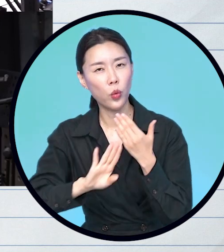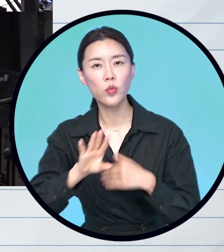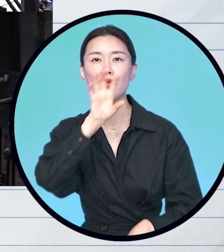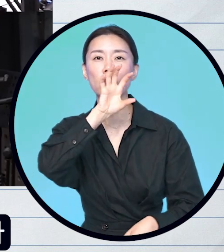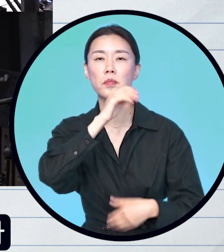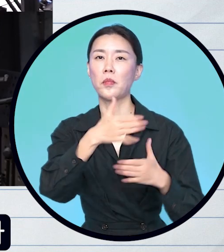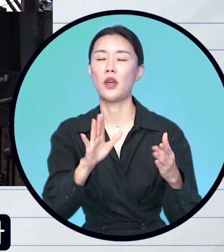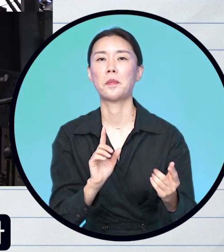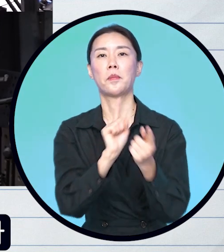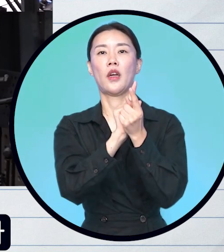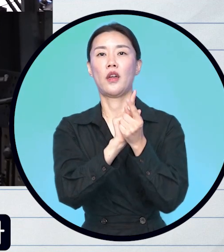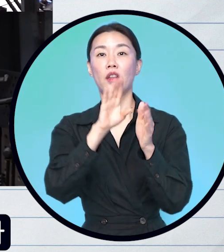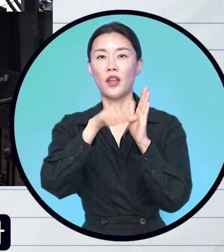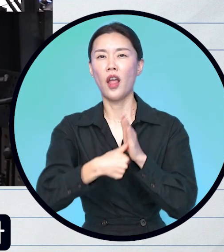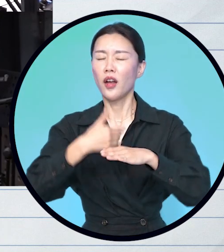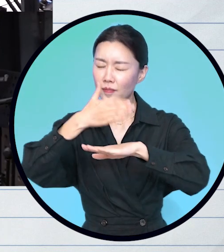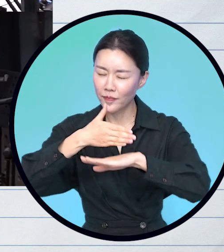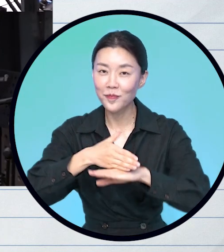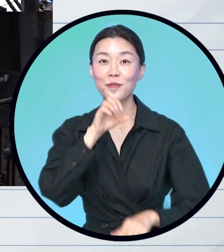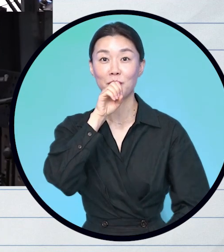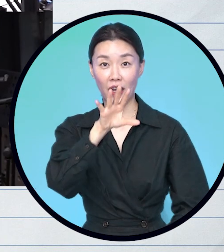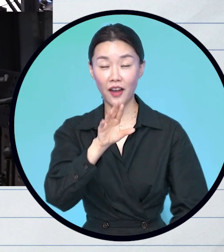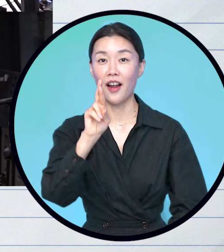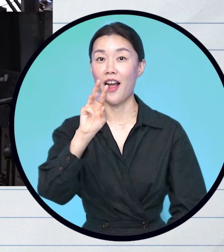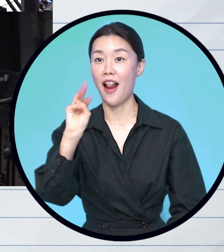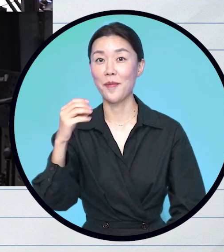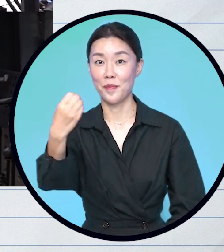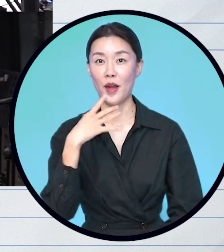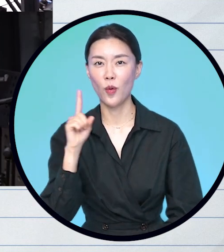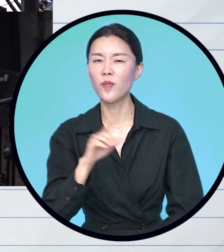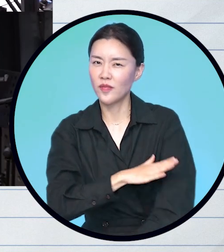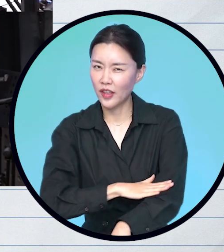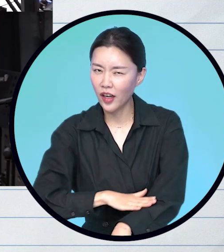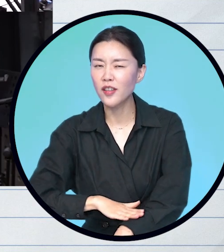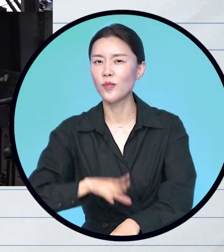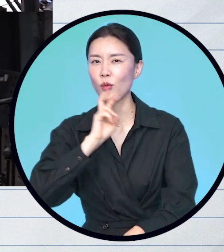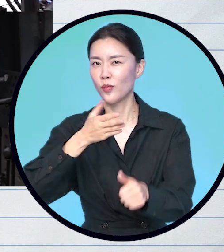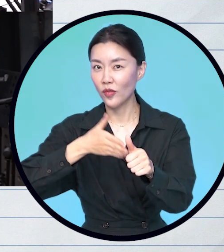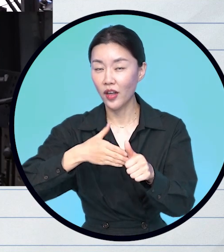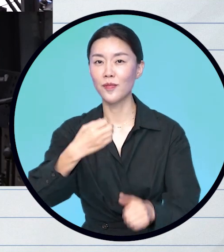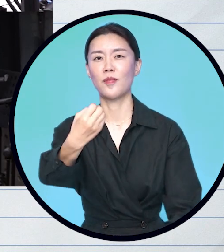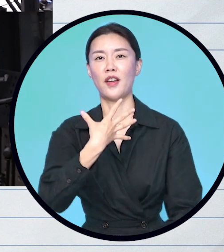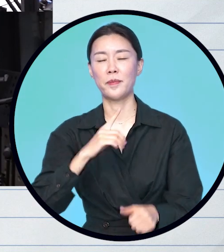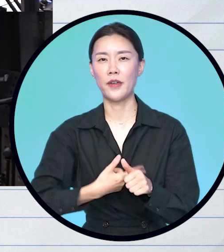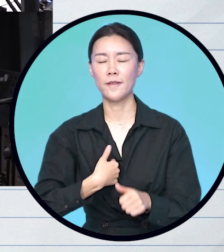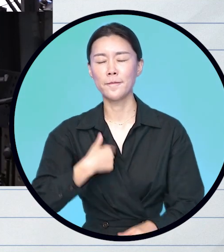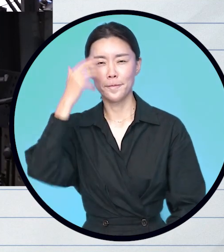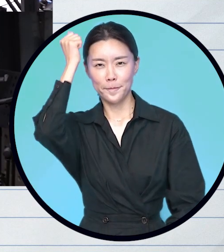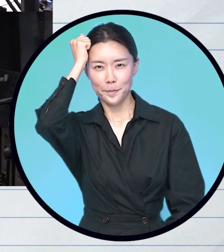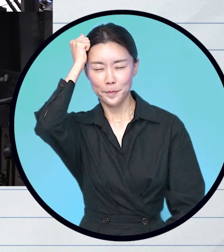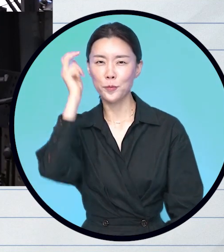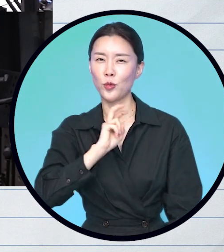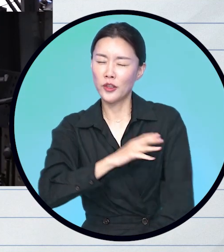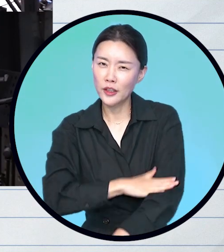마주쳐서 작사해 주셔서 감사하다고 얘기하니까 RM 선배님이 멋있게 불러주세요라고 얘기해 주셔가지고 네, 최대한 멋있게 불러주고